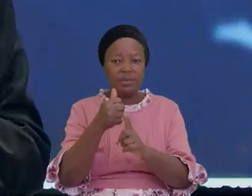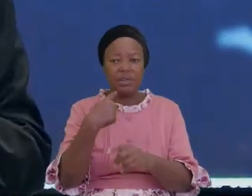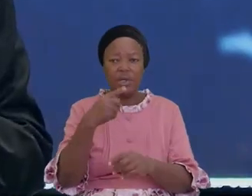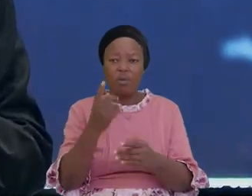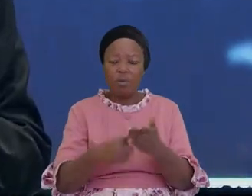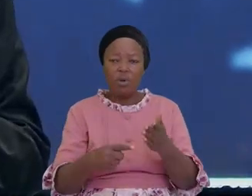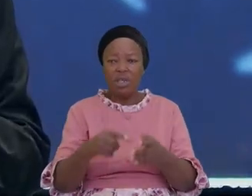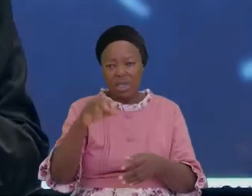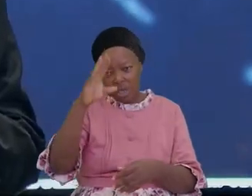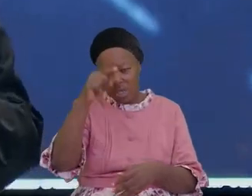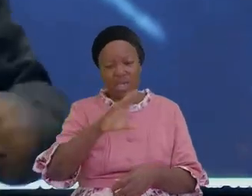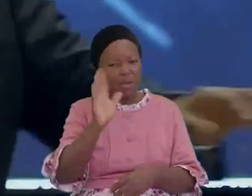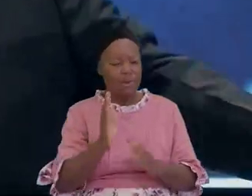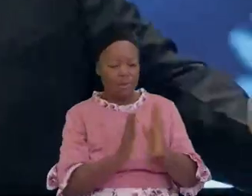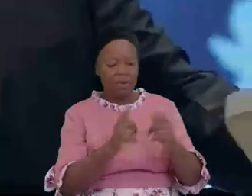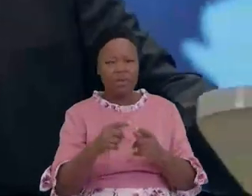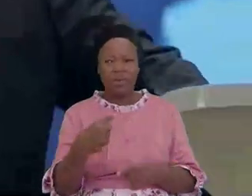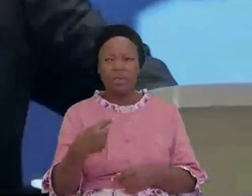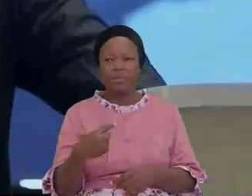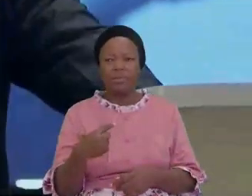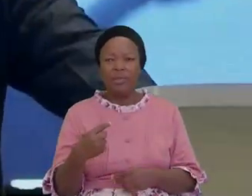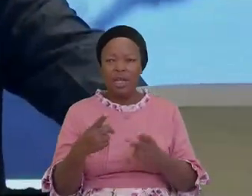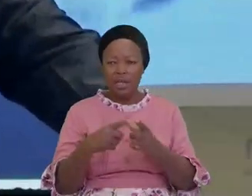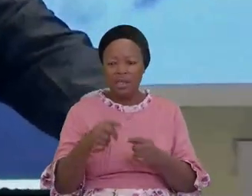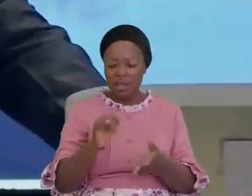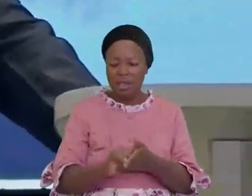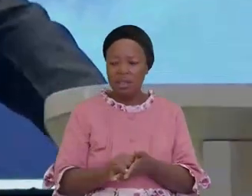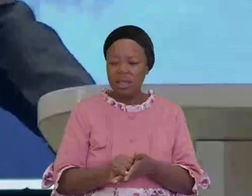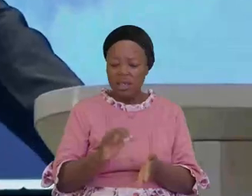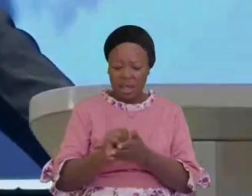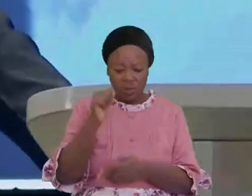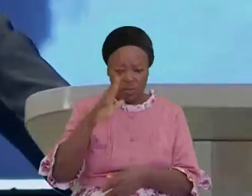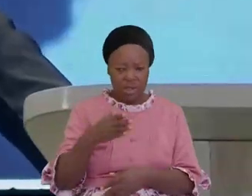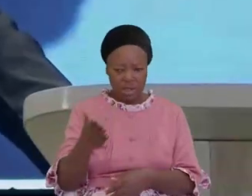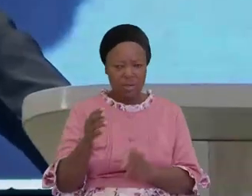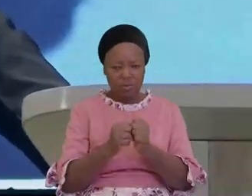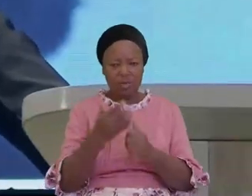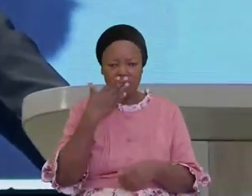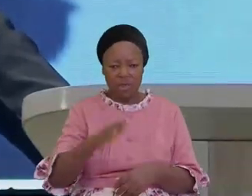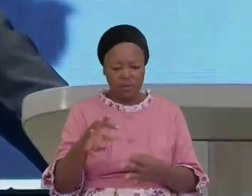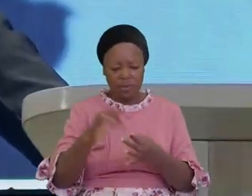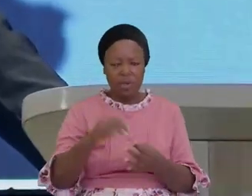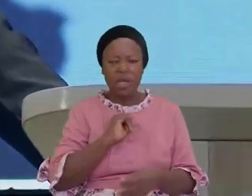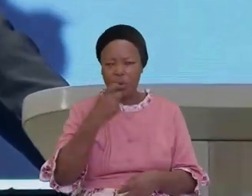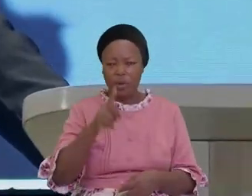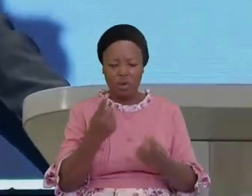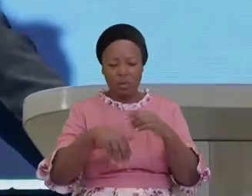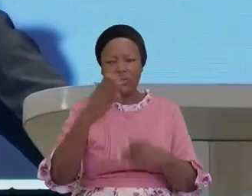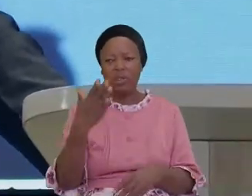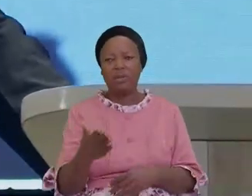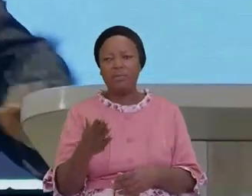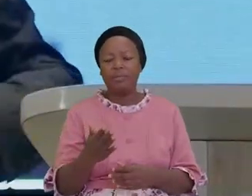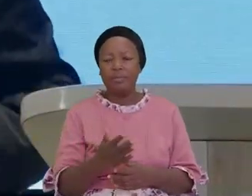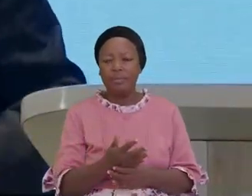ce que je n'ai pas l'habitude de dire. J'ai dit, oh, la femme qui est là-bas, mauvais esprit qui est là-bas, il te commande,